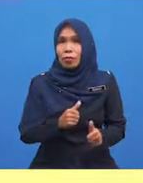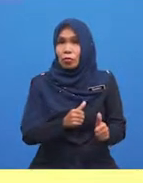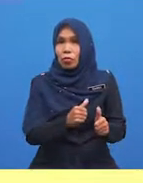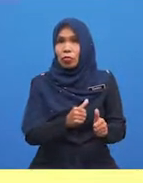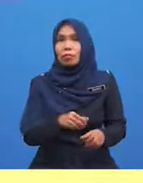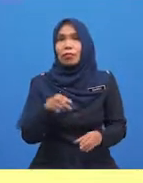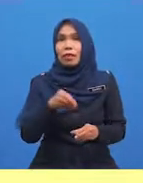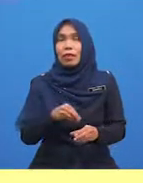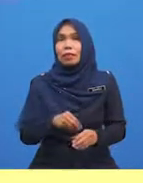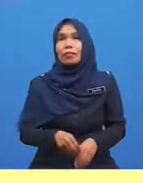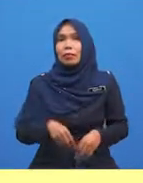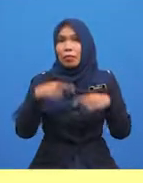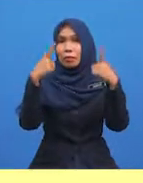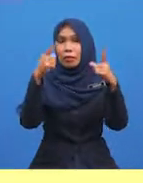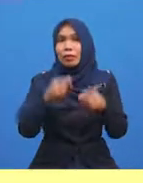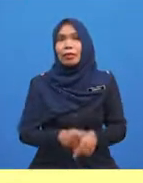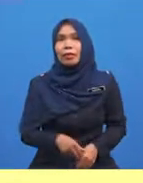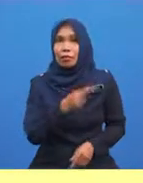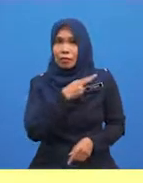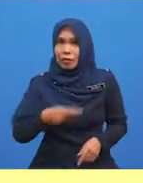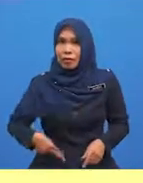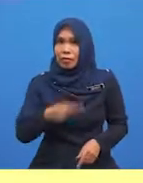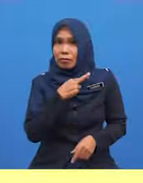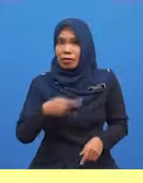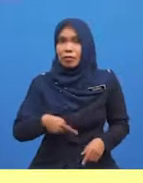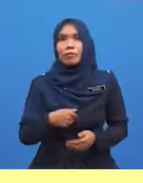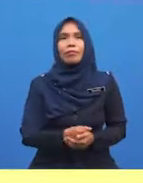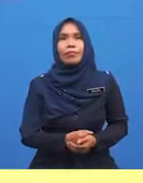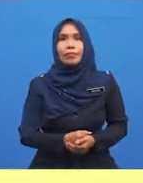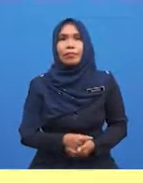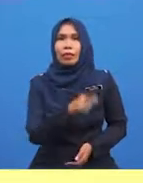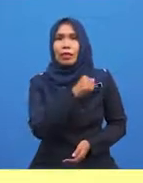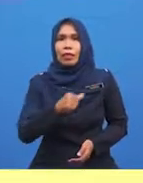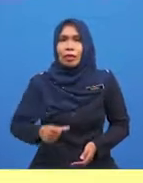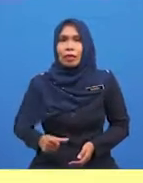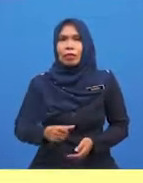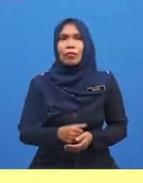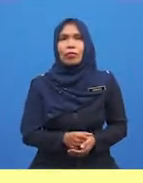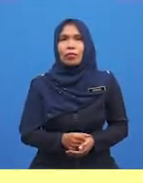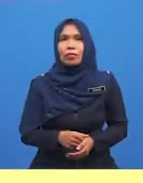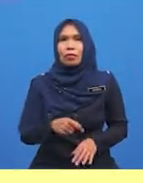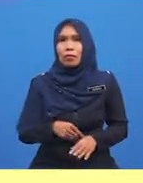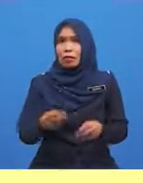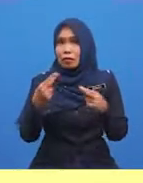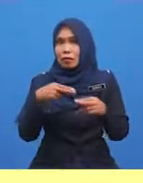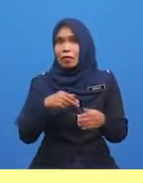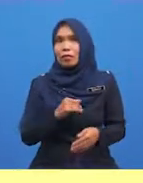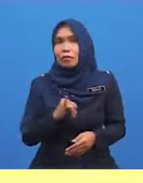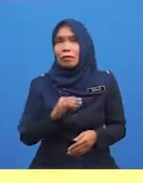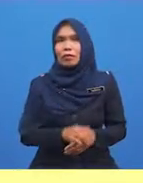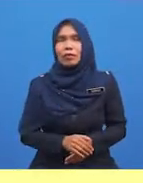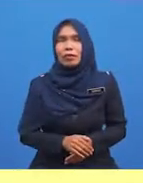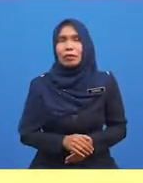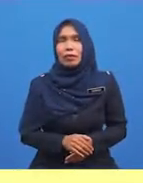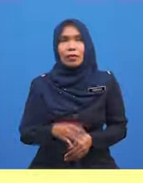Dalam menjalankan tugas, Yang di-Pertuan Agong dikehendaki mendengar nasihat Perdana Menteri.